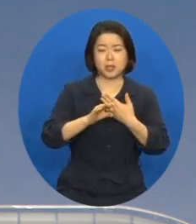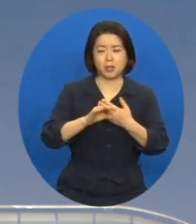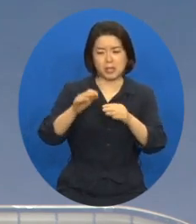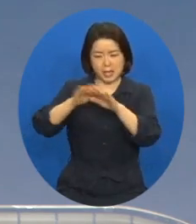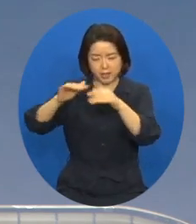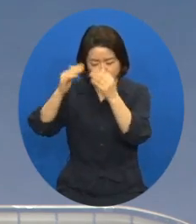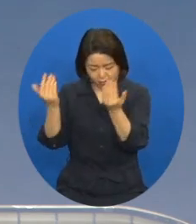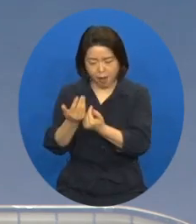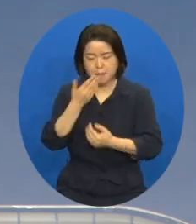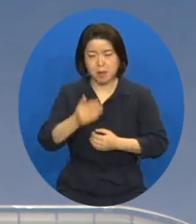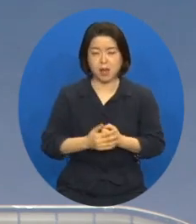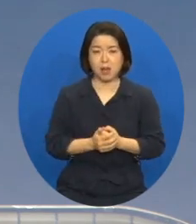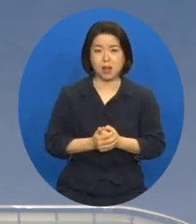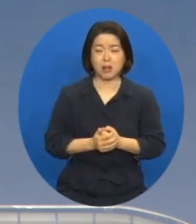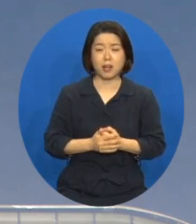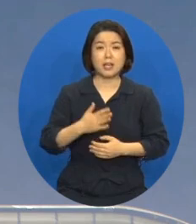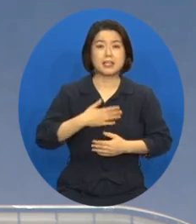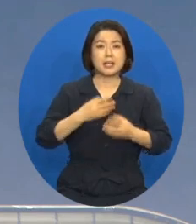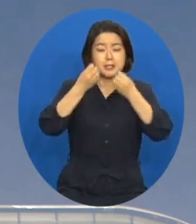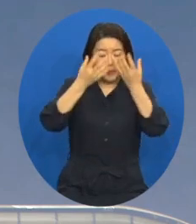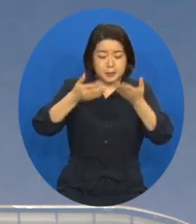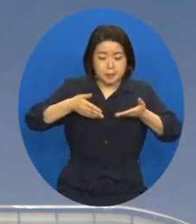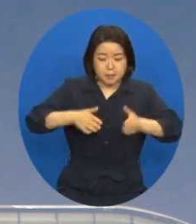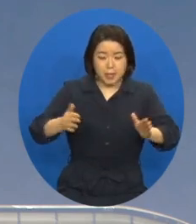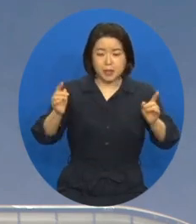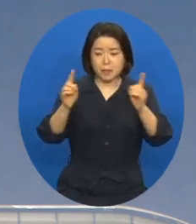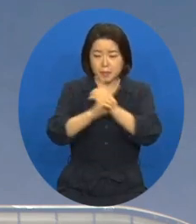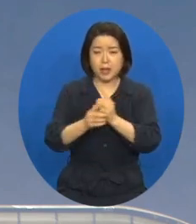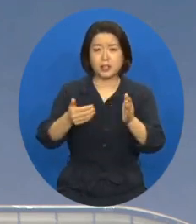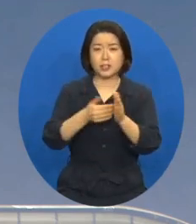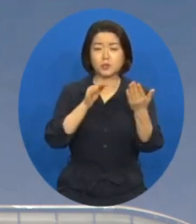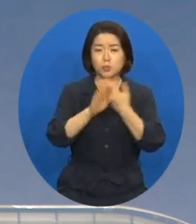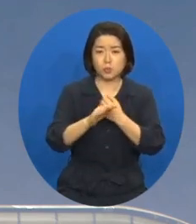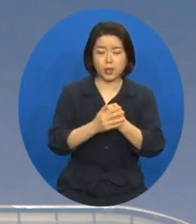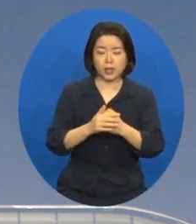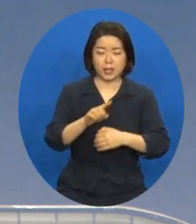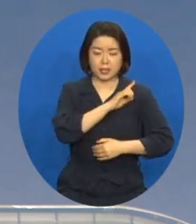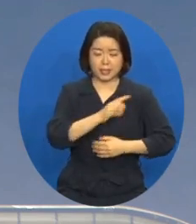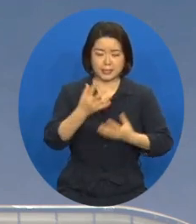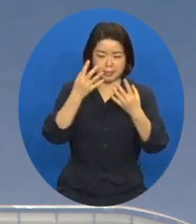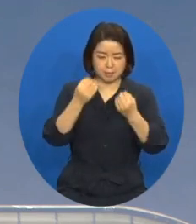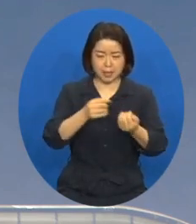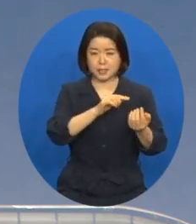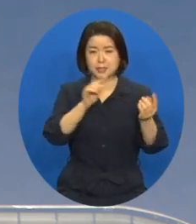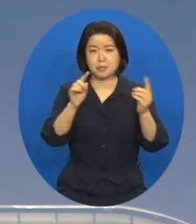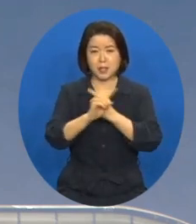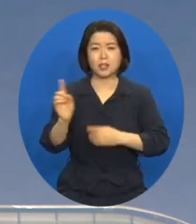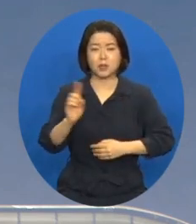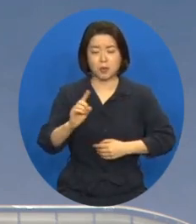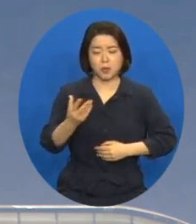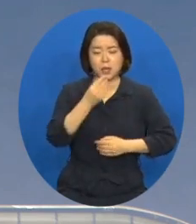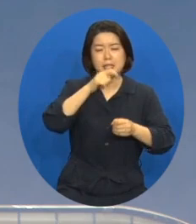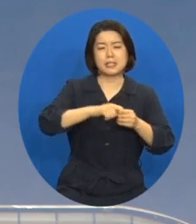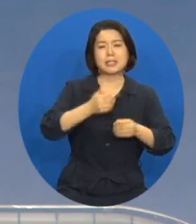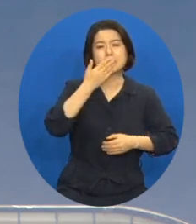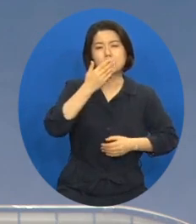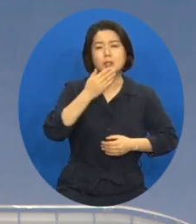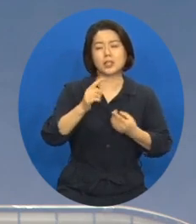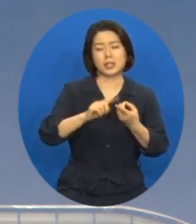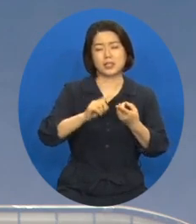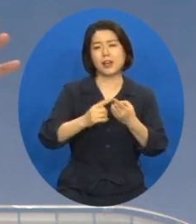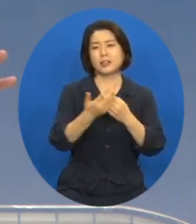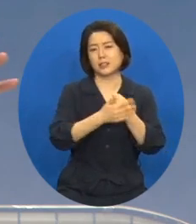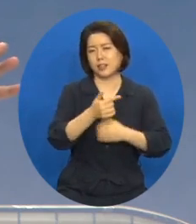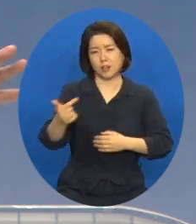난 다음에 가장 많이 변한 것 중에 하나가 성찬에서 받은 은혜가 달라졌어요. 저는